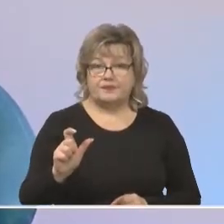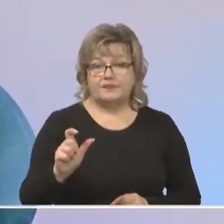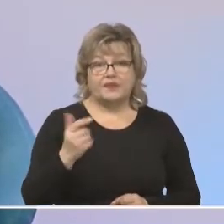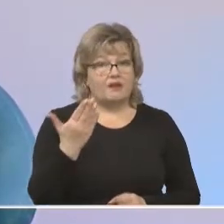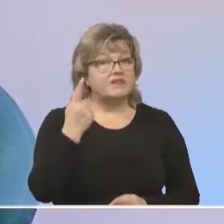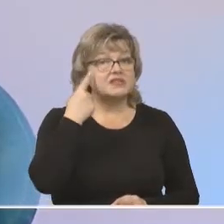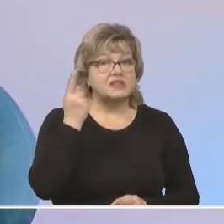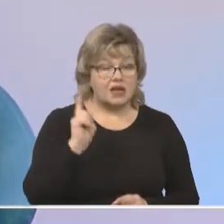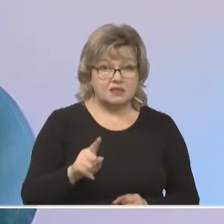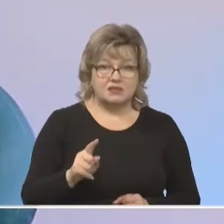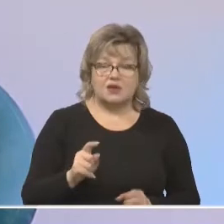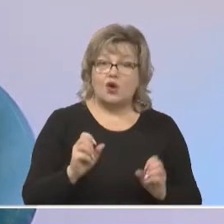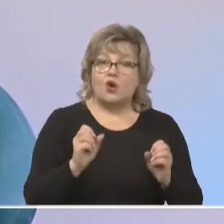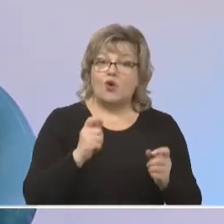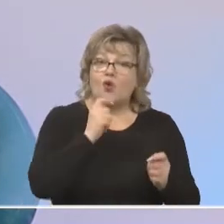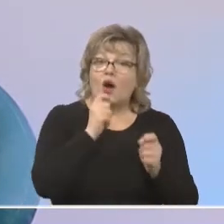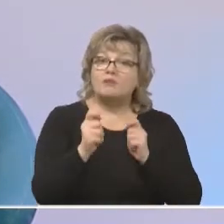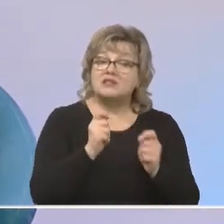Вы знаете, опасения